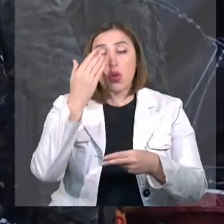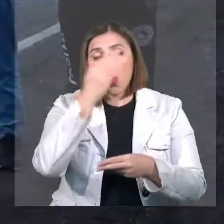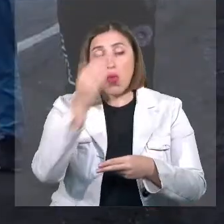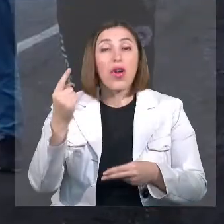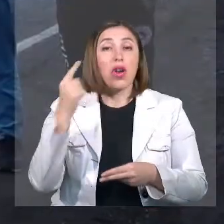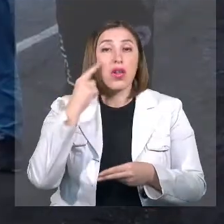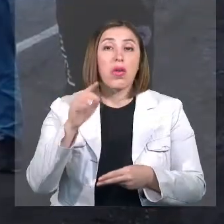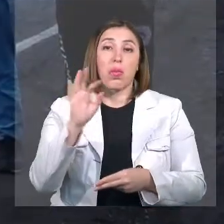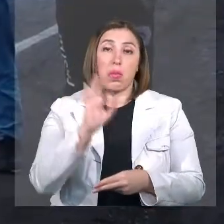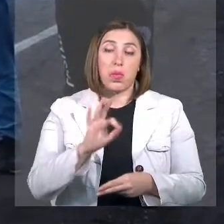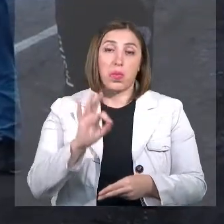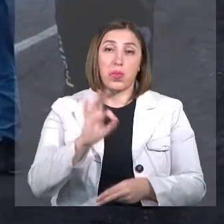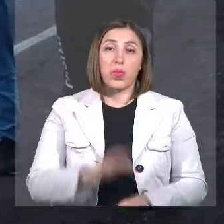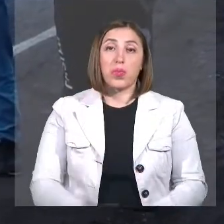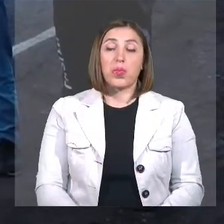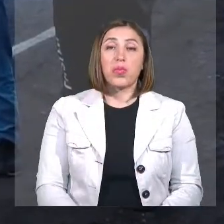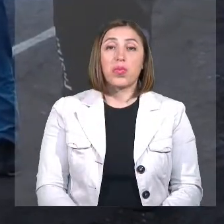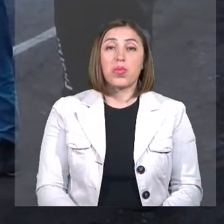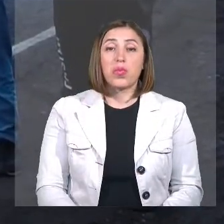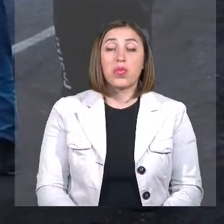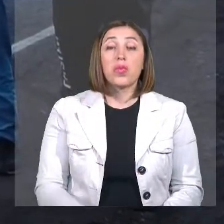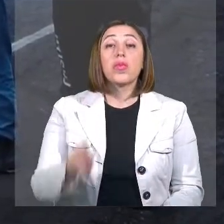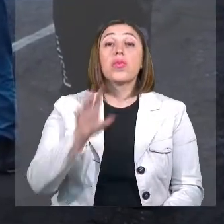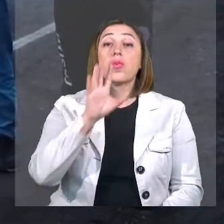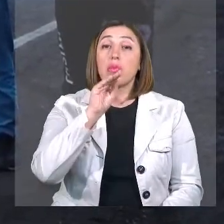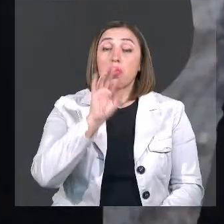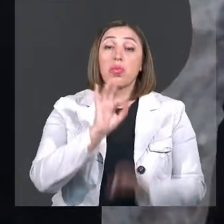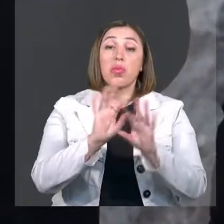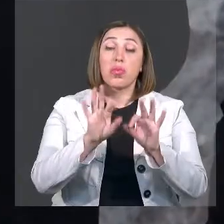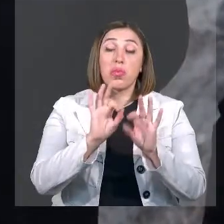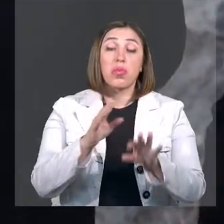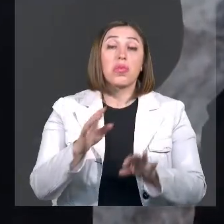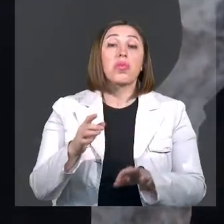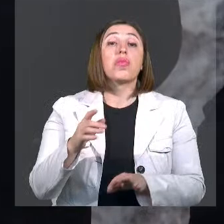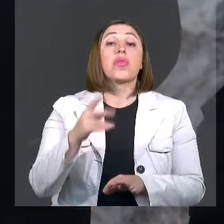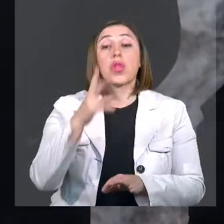Ուրեմն ասած նա, որ ամսի 26-ին տեղի է